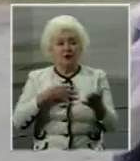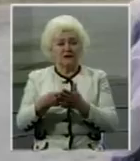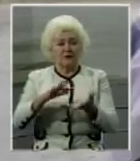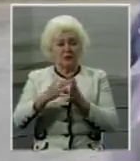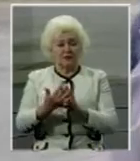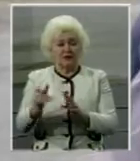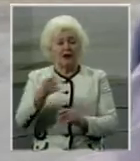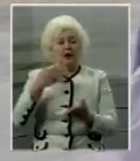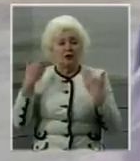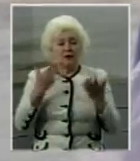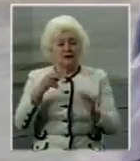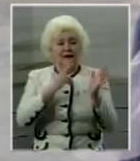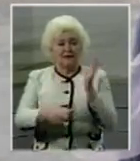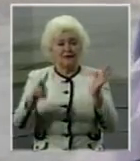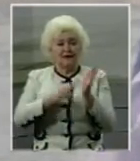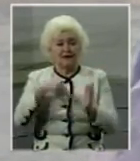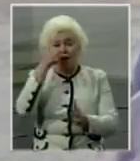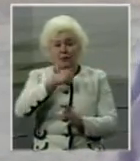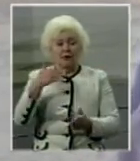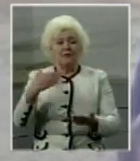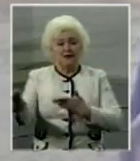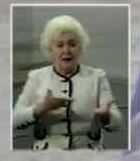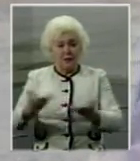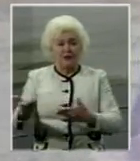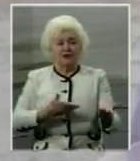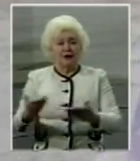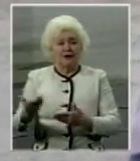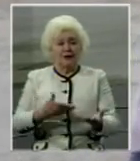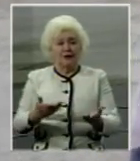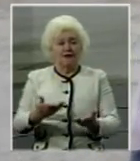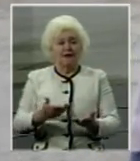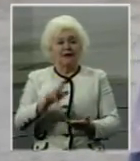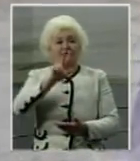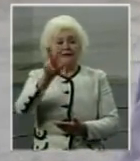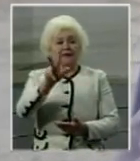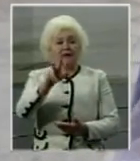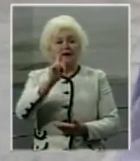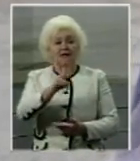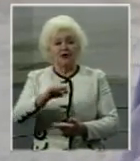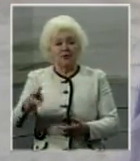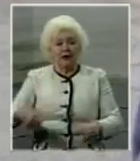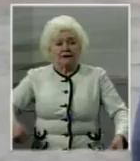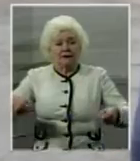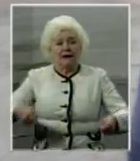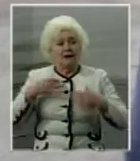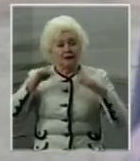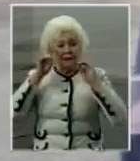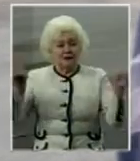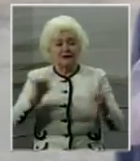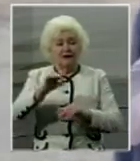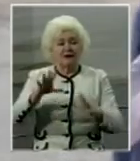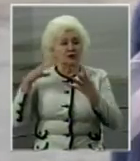легко, 77-й год, і мені пішки треба йти 3 кілометри. І з торбами, я ж не знала, що автобуса не